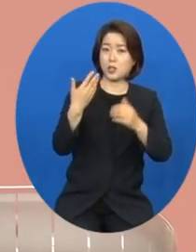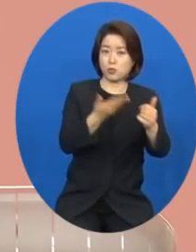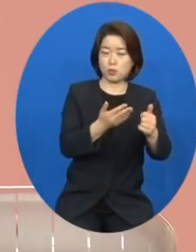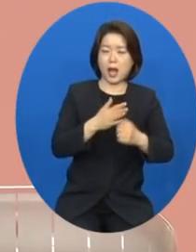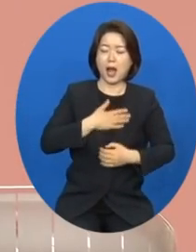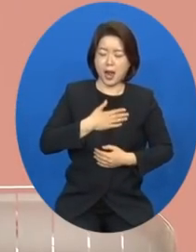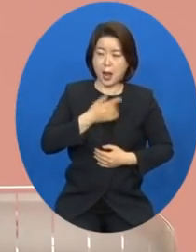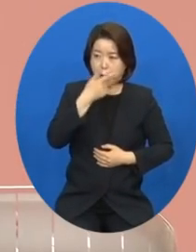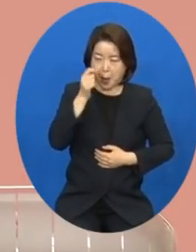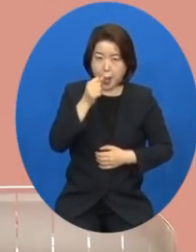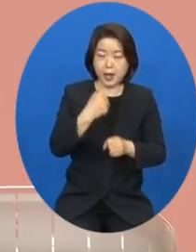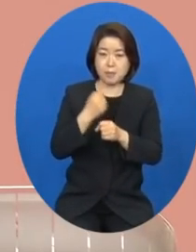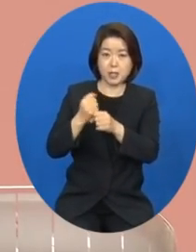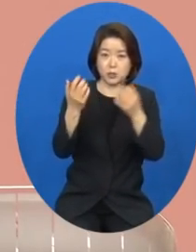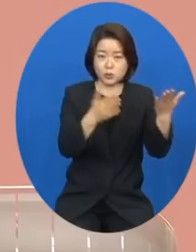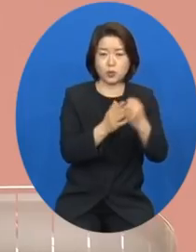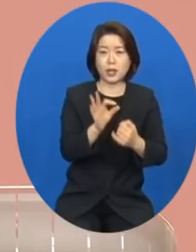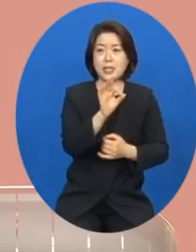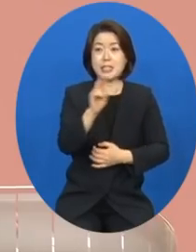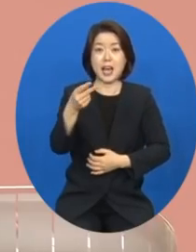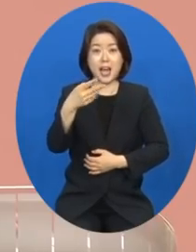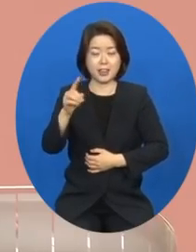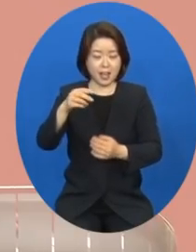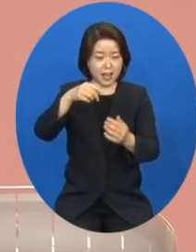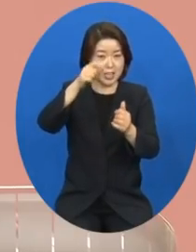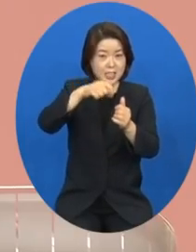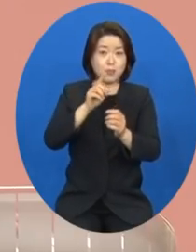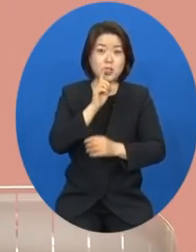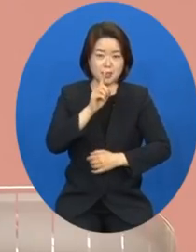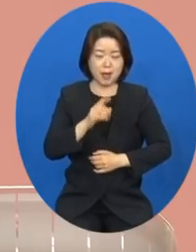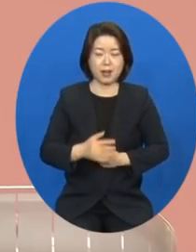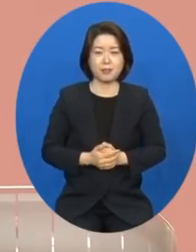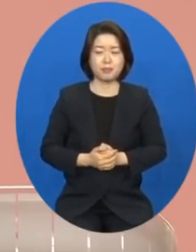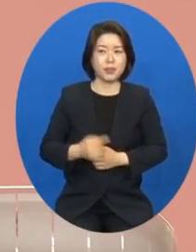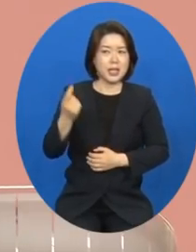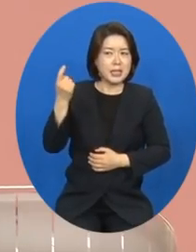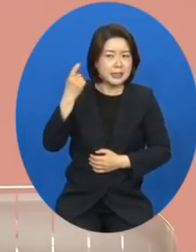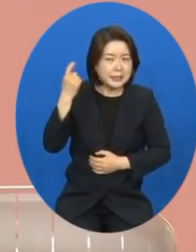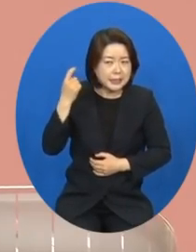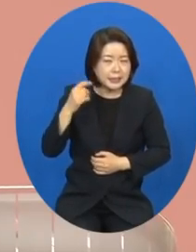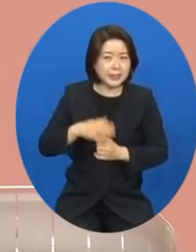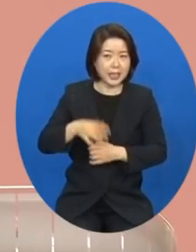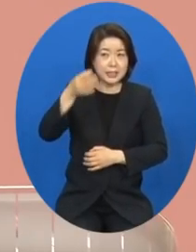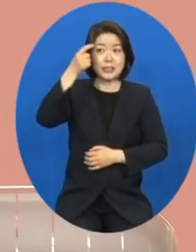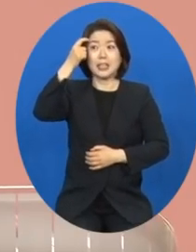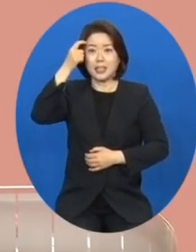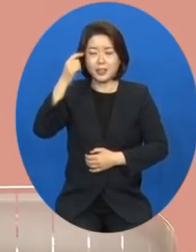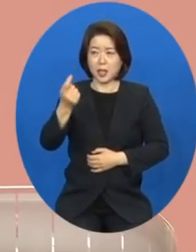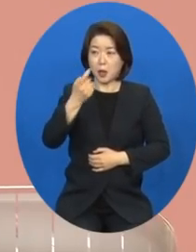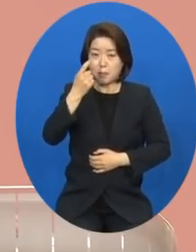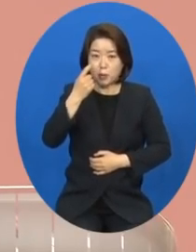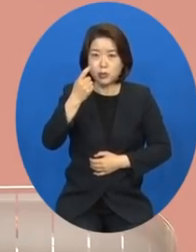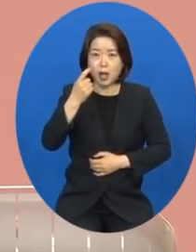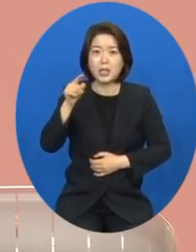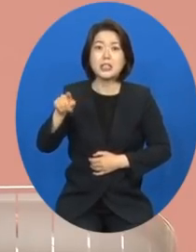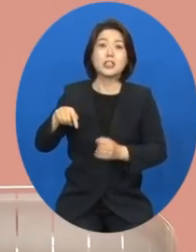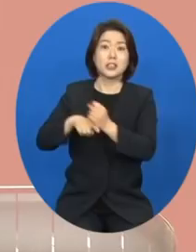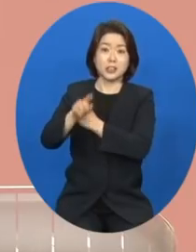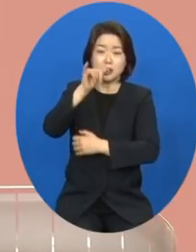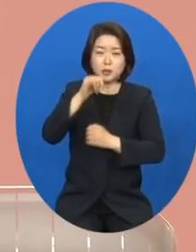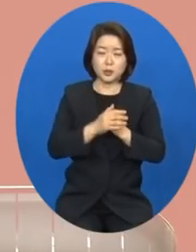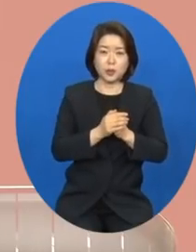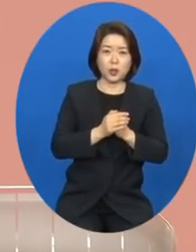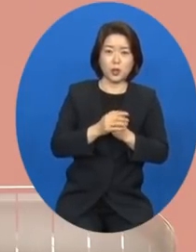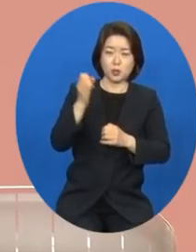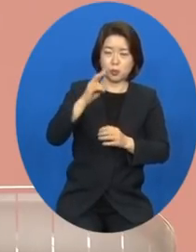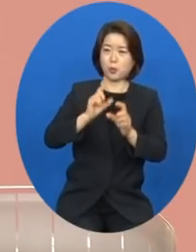야다 라고 하는 히브리어 인데요 좀 독특한 나눕니다 듣다 깨닫다 배우다 믿다 이런 의미가 있는데 그 뒤 보면